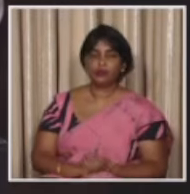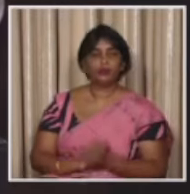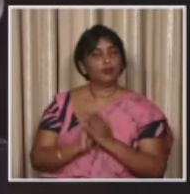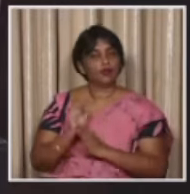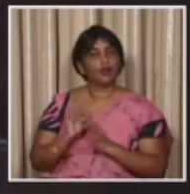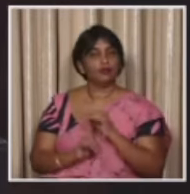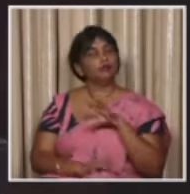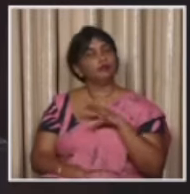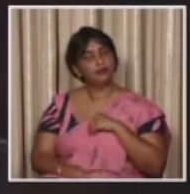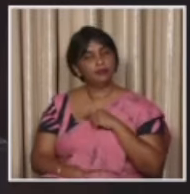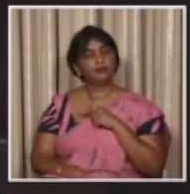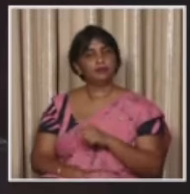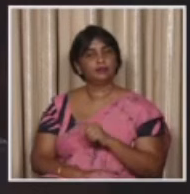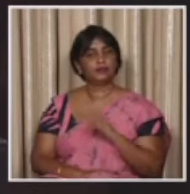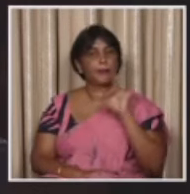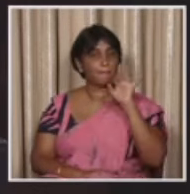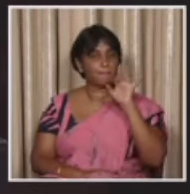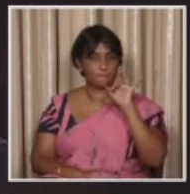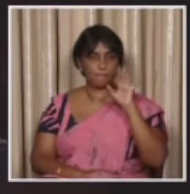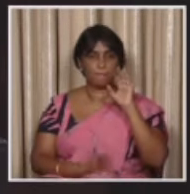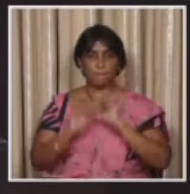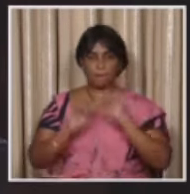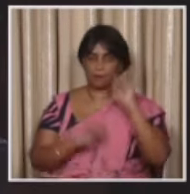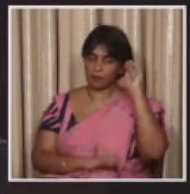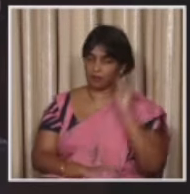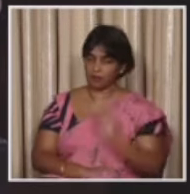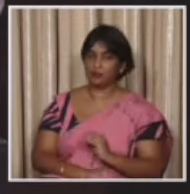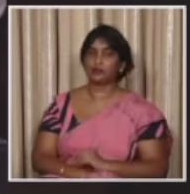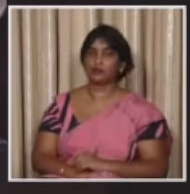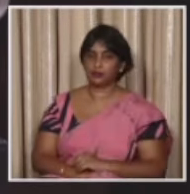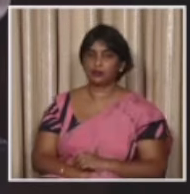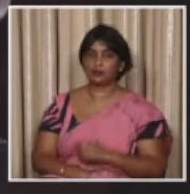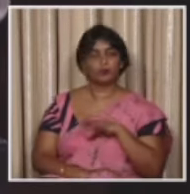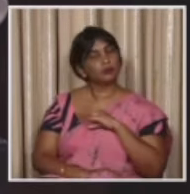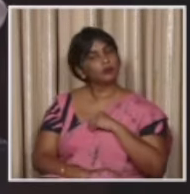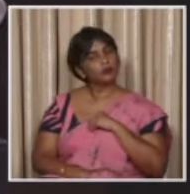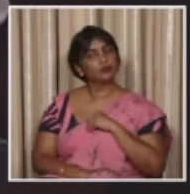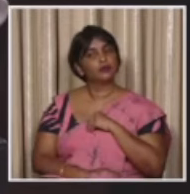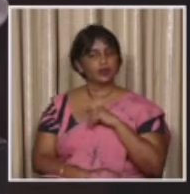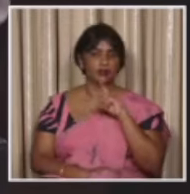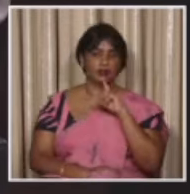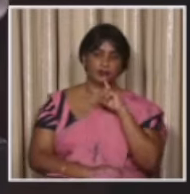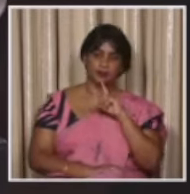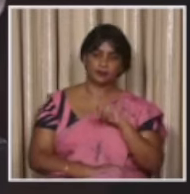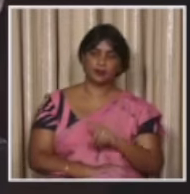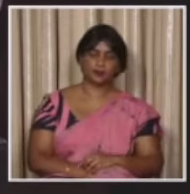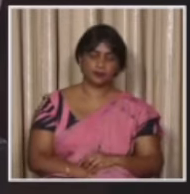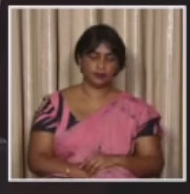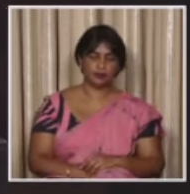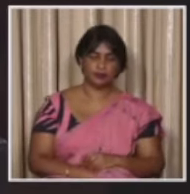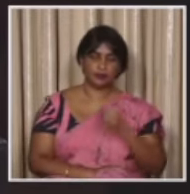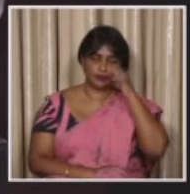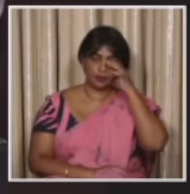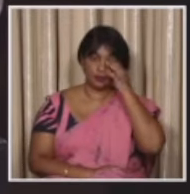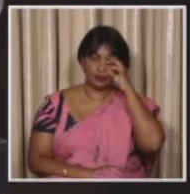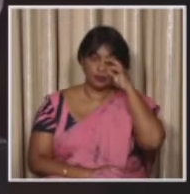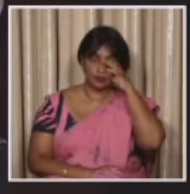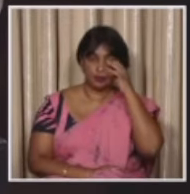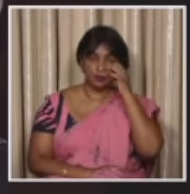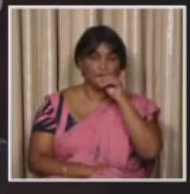ඇමතිවරයා එකඟ වෙලා තිබෙනවා මේක 115ට බස්සන්න එකඟ වෙලා තියෙනවා කියලා කියනවා. එසේ